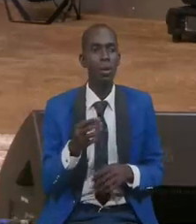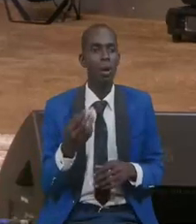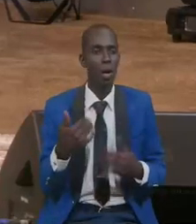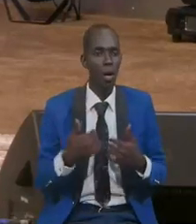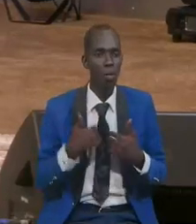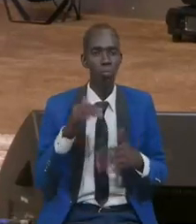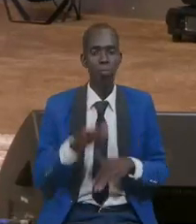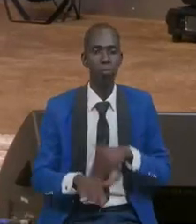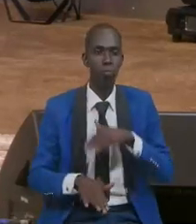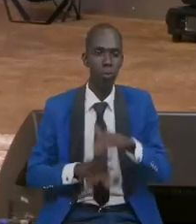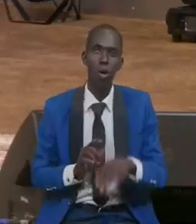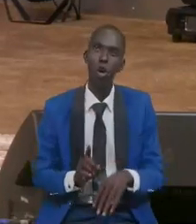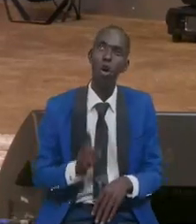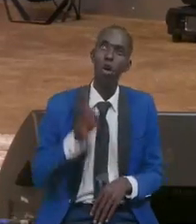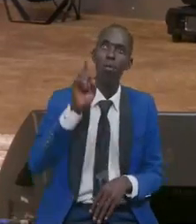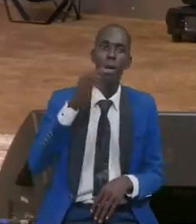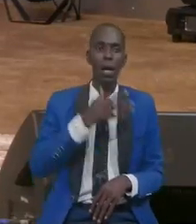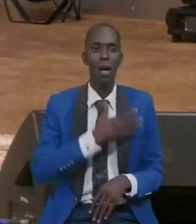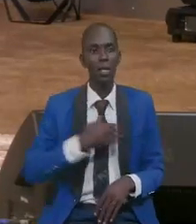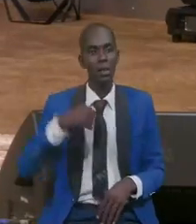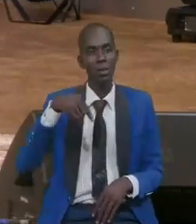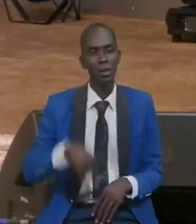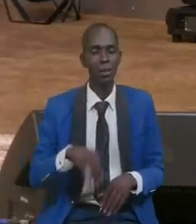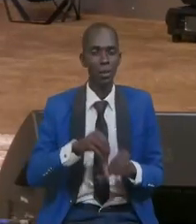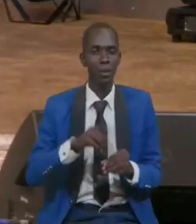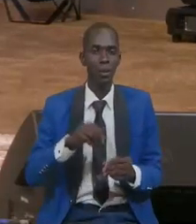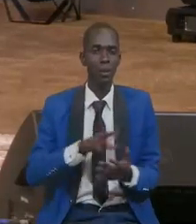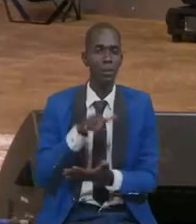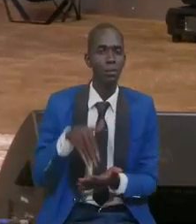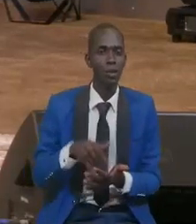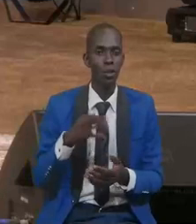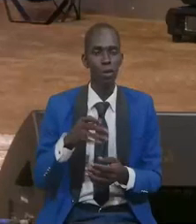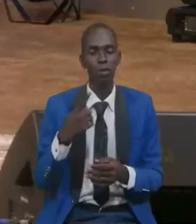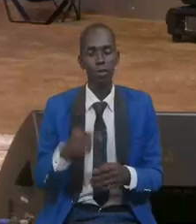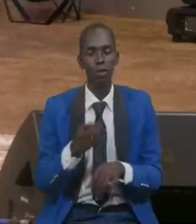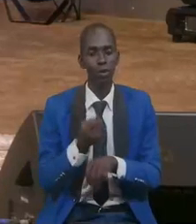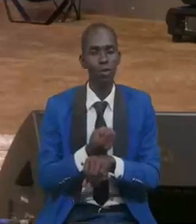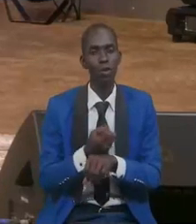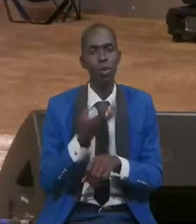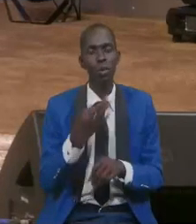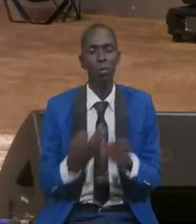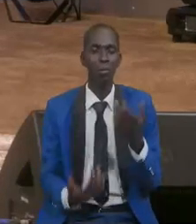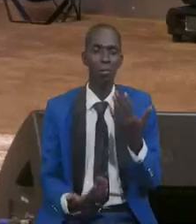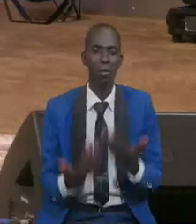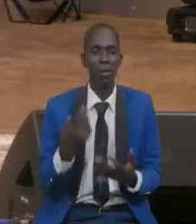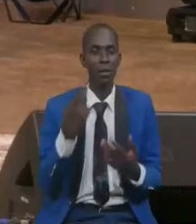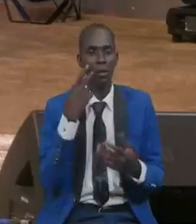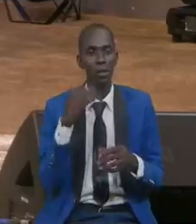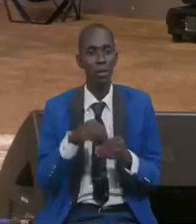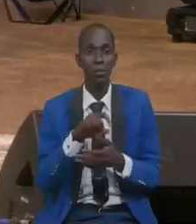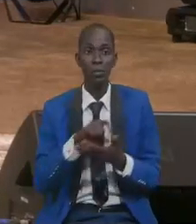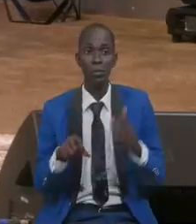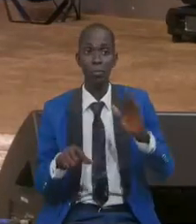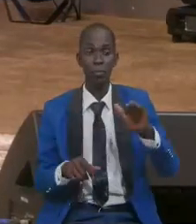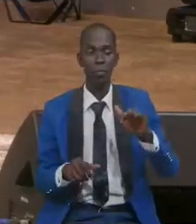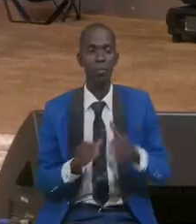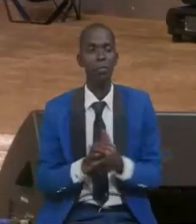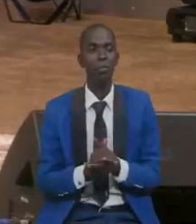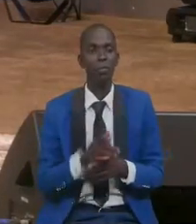au milieu des pierres étincelantes. Verset 15. Tu as été